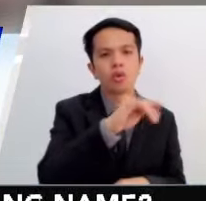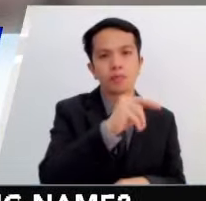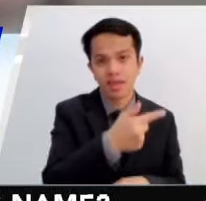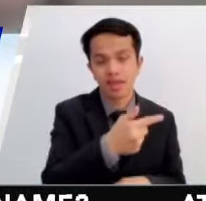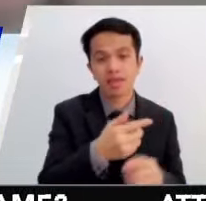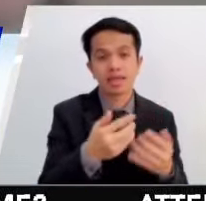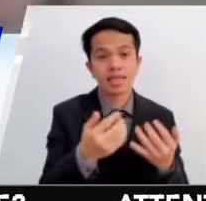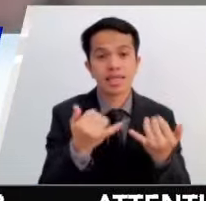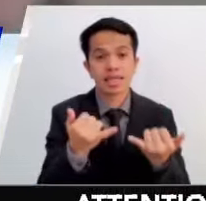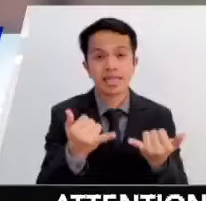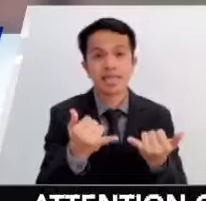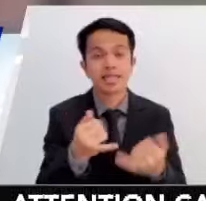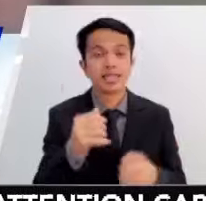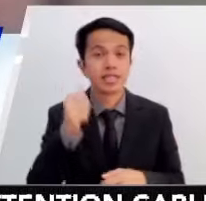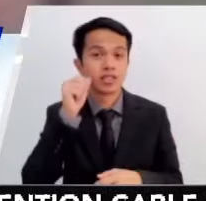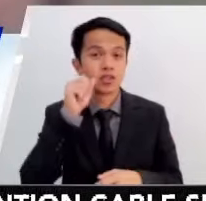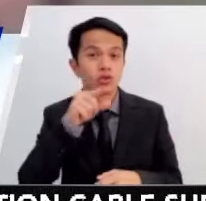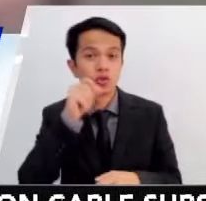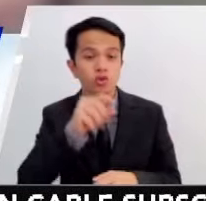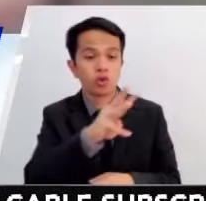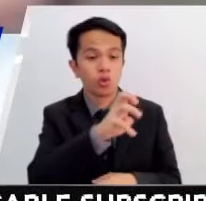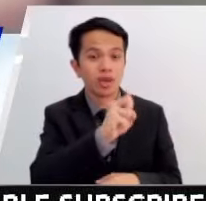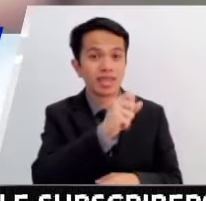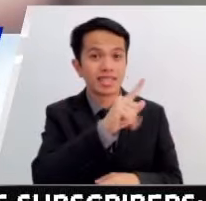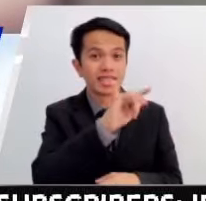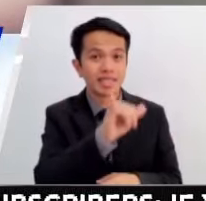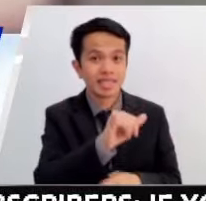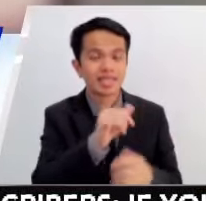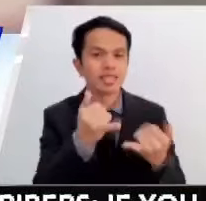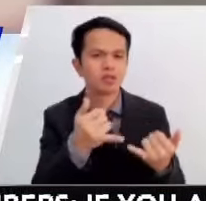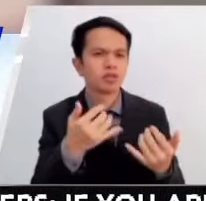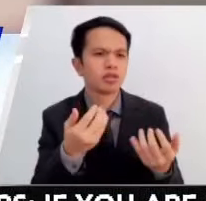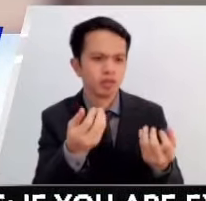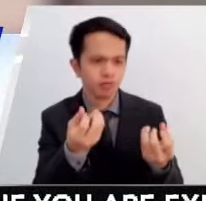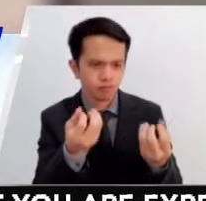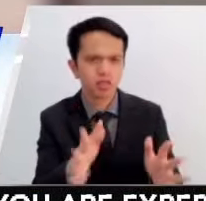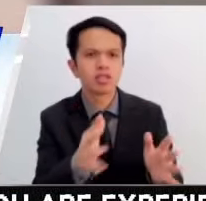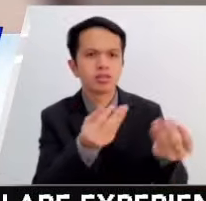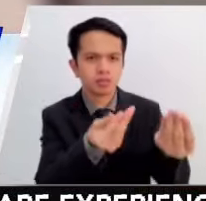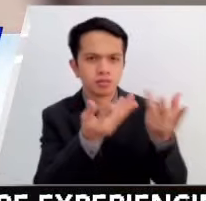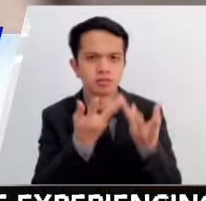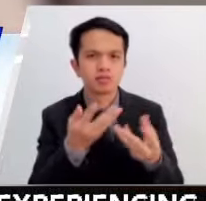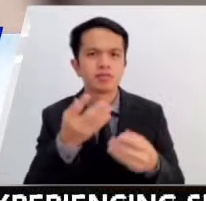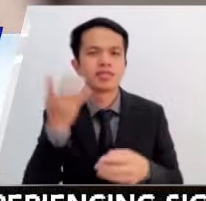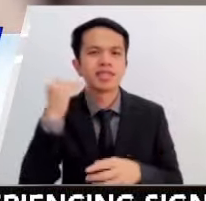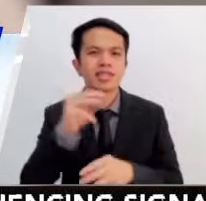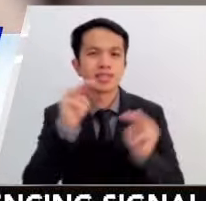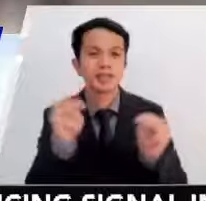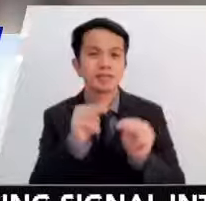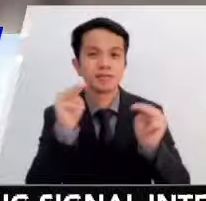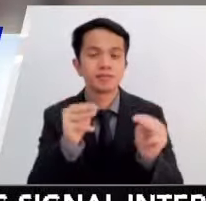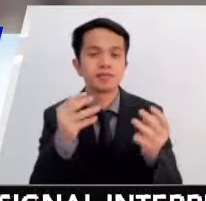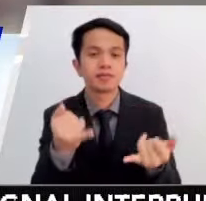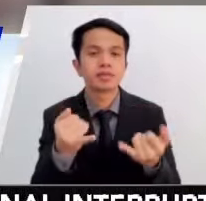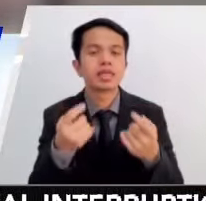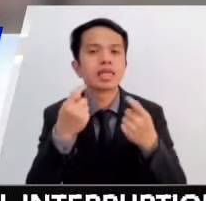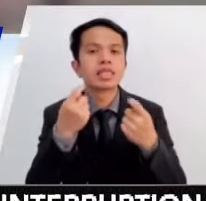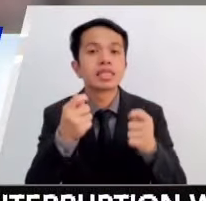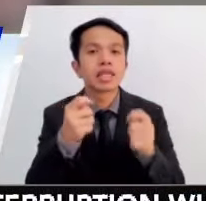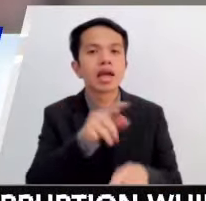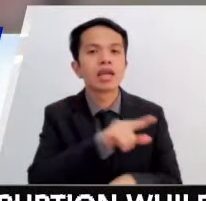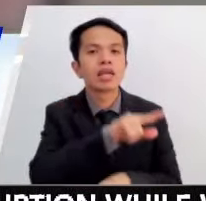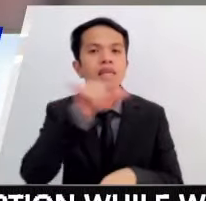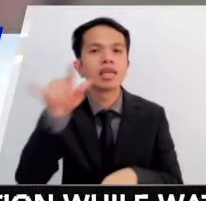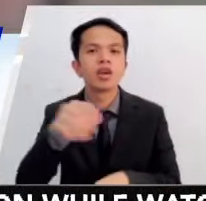yung kanyang kapatid na si Wesley Guo, nakatanggap po kami ng impormasyon nung nakaraang Lunes na sumubok po itong lumipad papuntang Hong